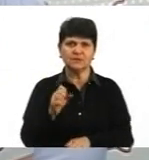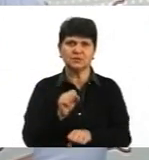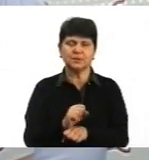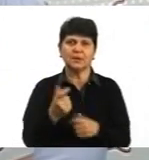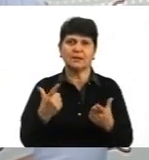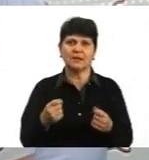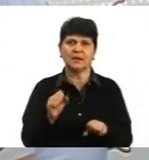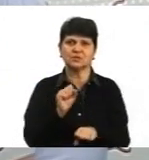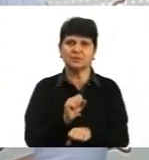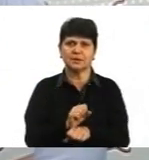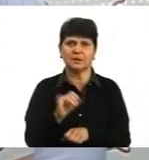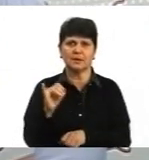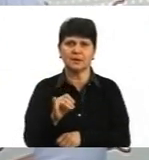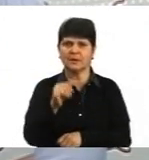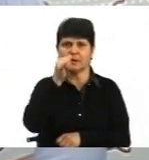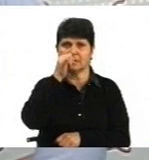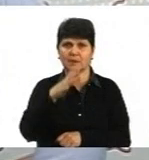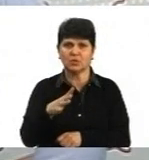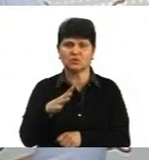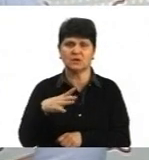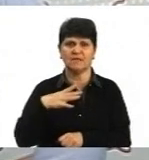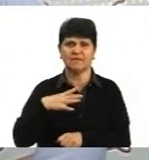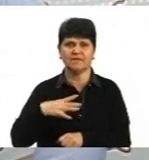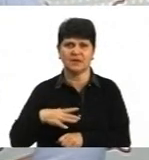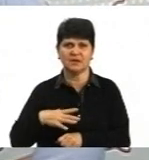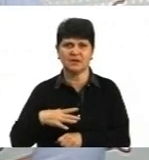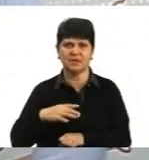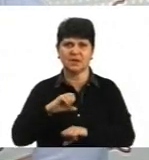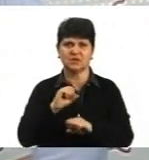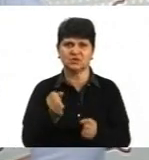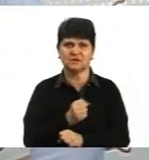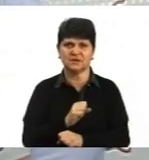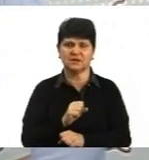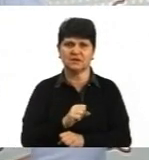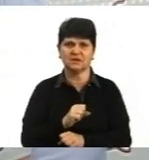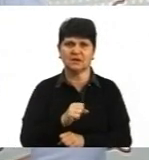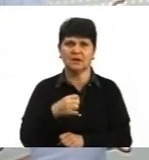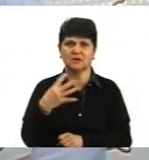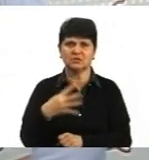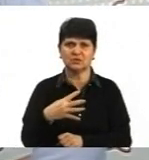і він не може витримати швидкість руху 40 км за годину.